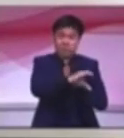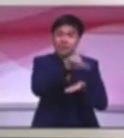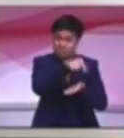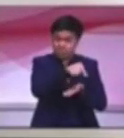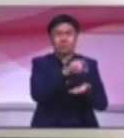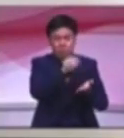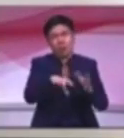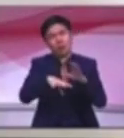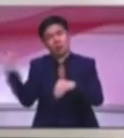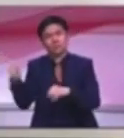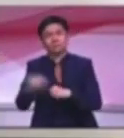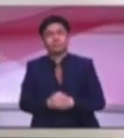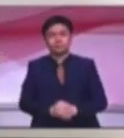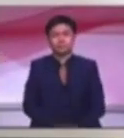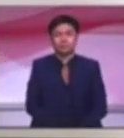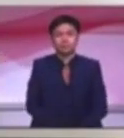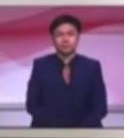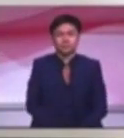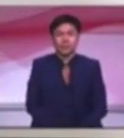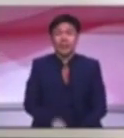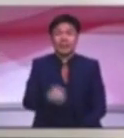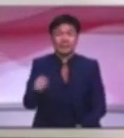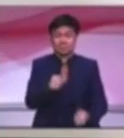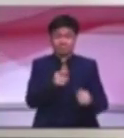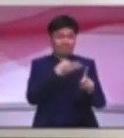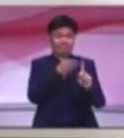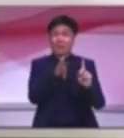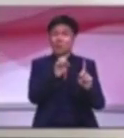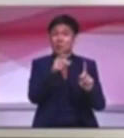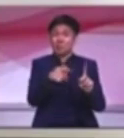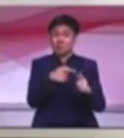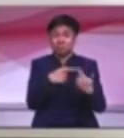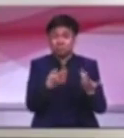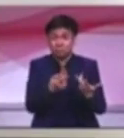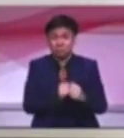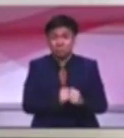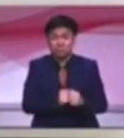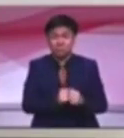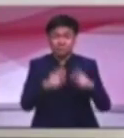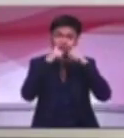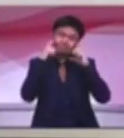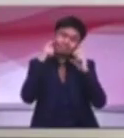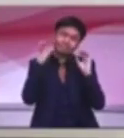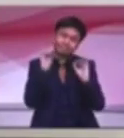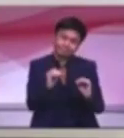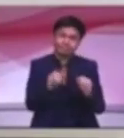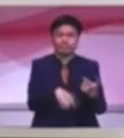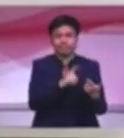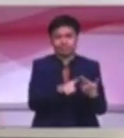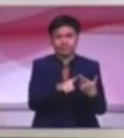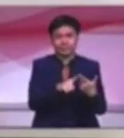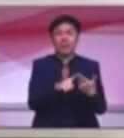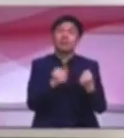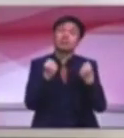Antara kesalahan engkar SOP termasuklah tidak memakai pelitup muka, rentas